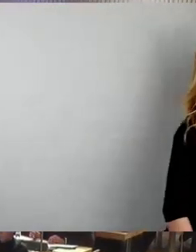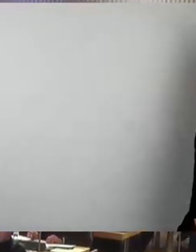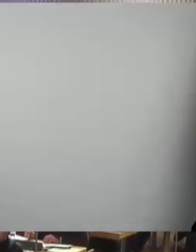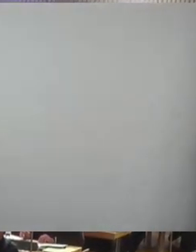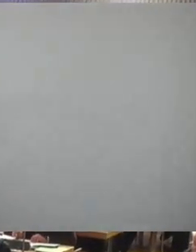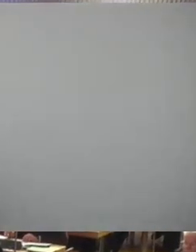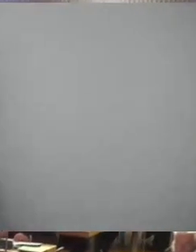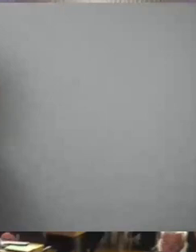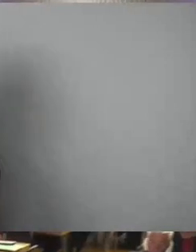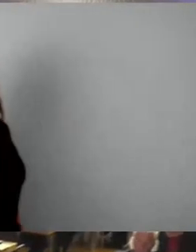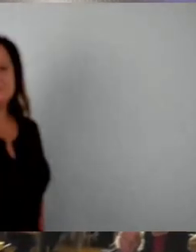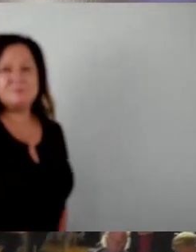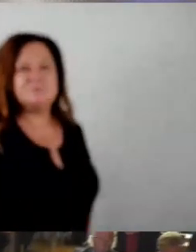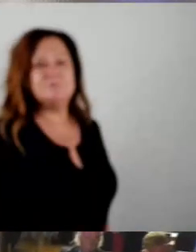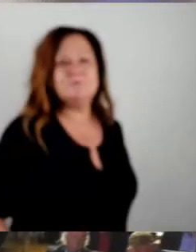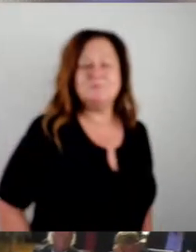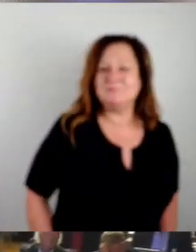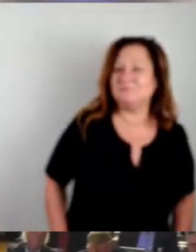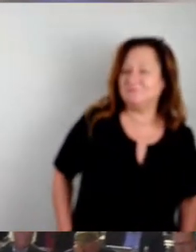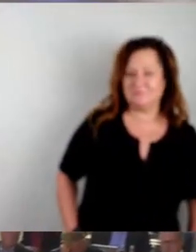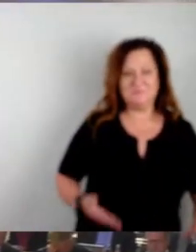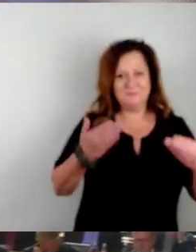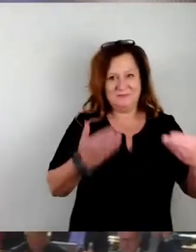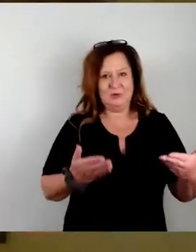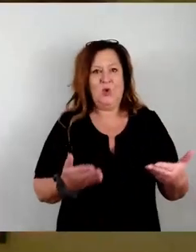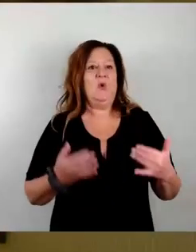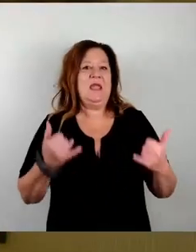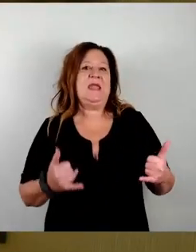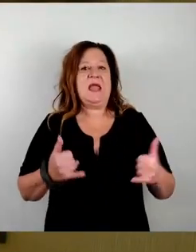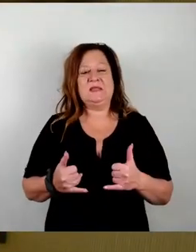So, wird Einbringung des Grünantrags. Bitte schön.